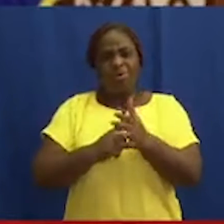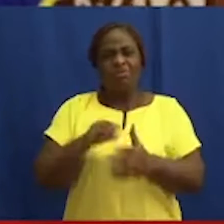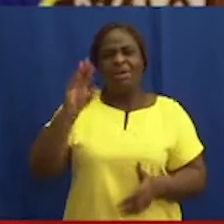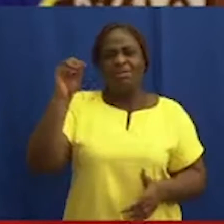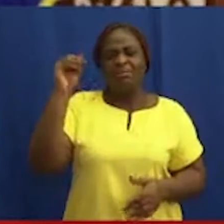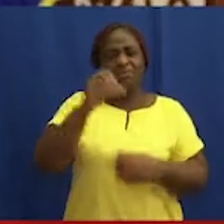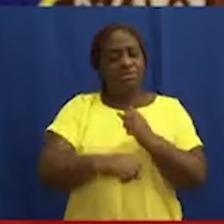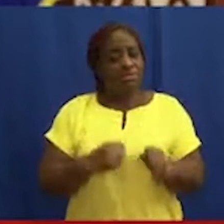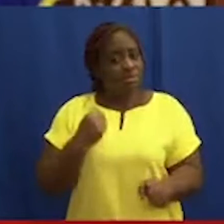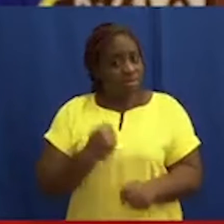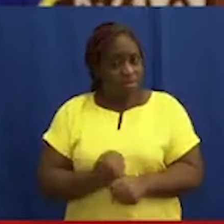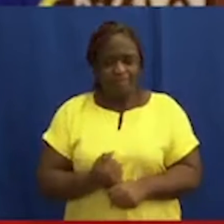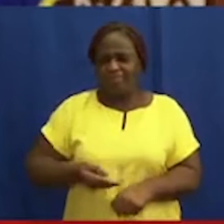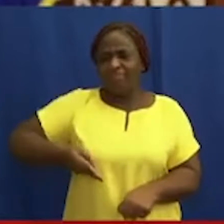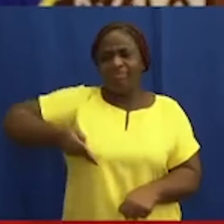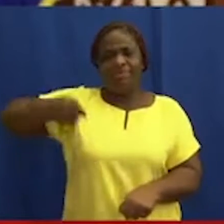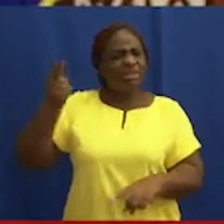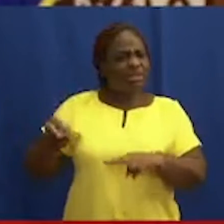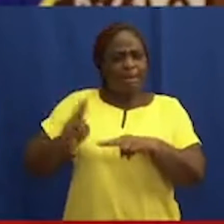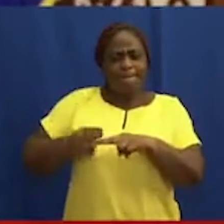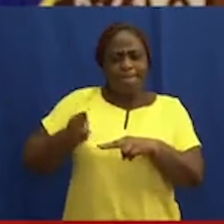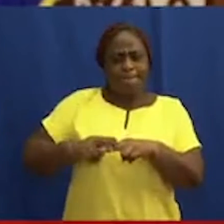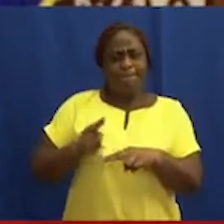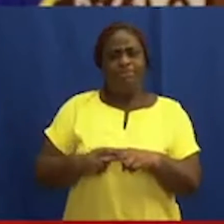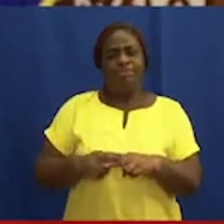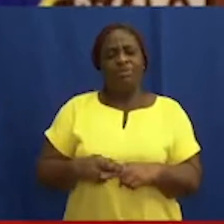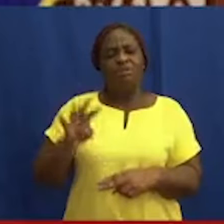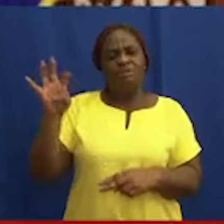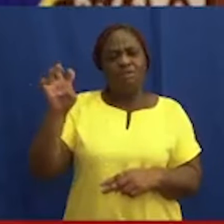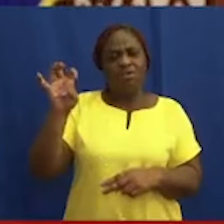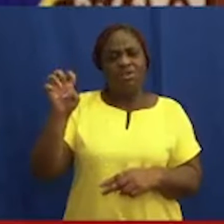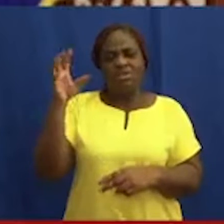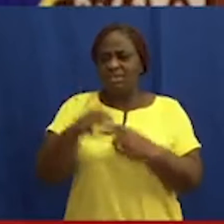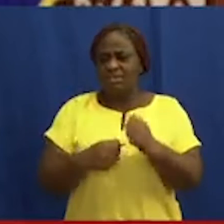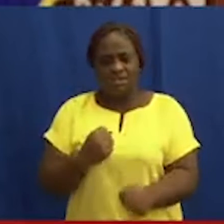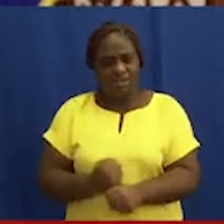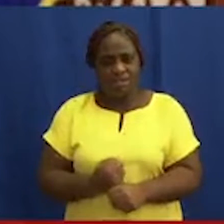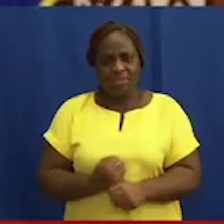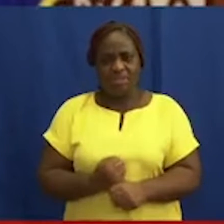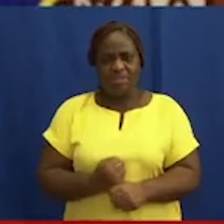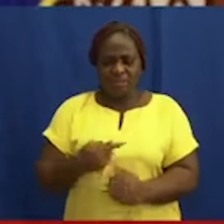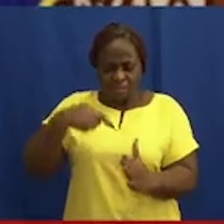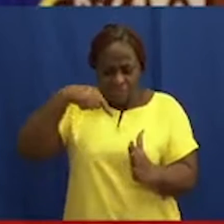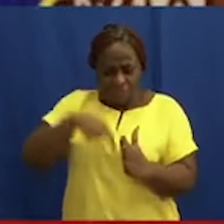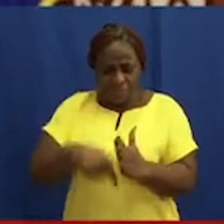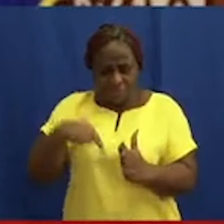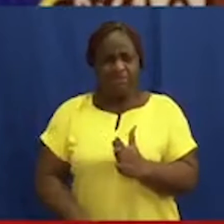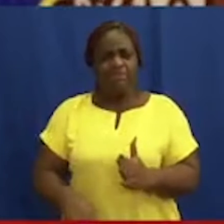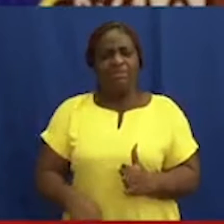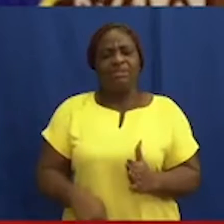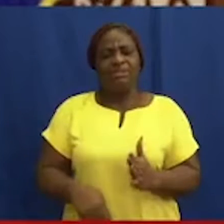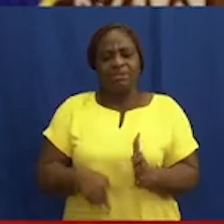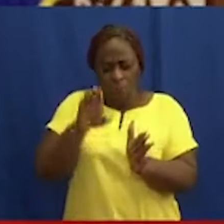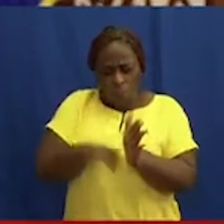sayen mai na ababen hawa a ƙasar Faransa ba. Kuɗin motar kasuwa zuwa circle ya linka sau